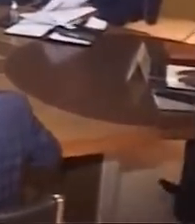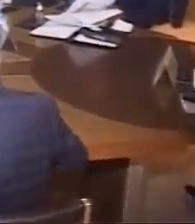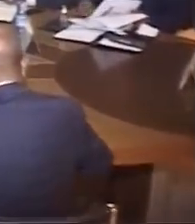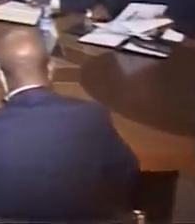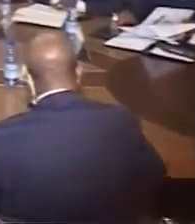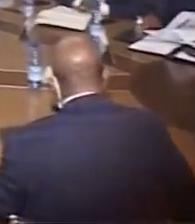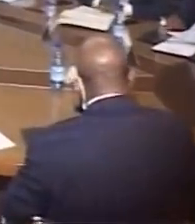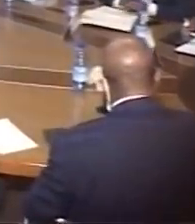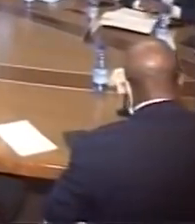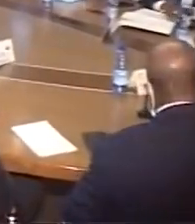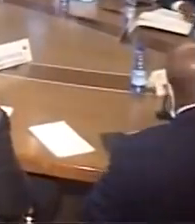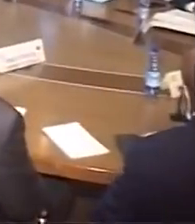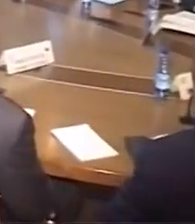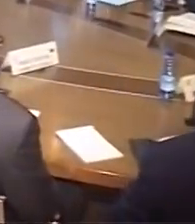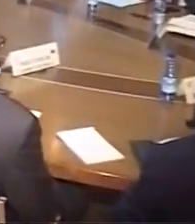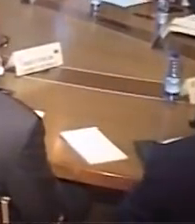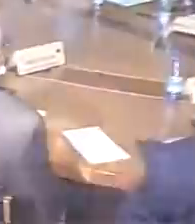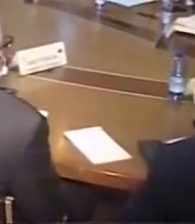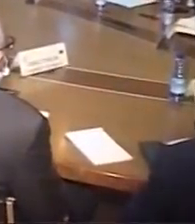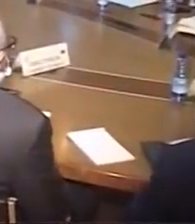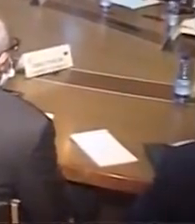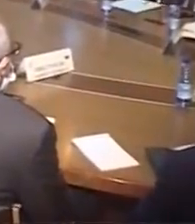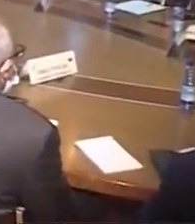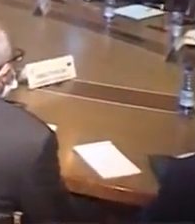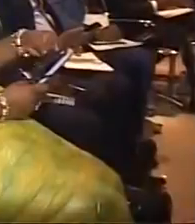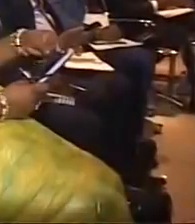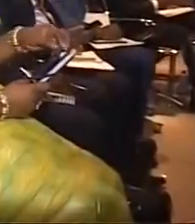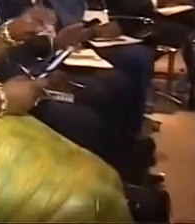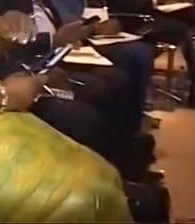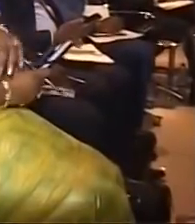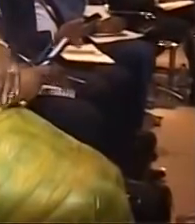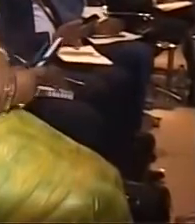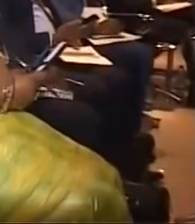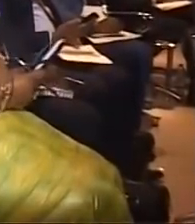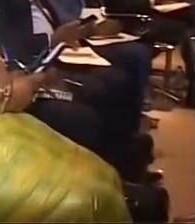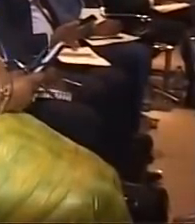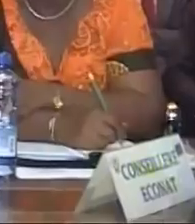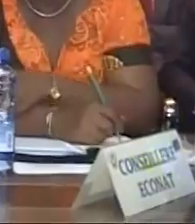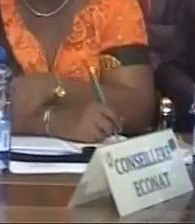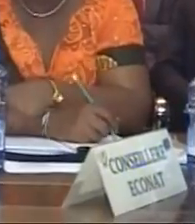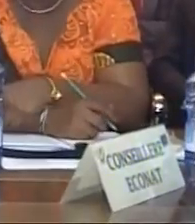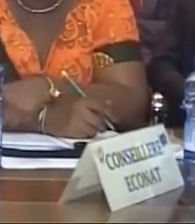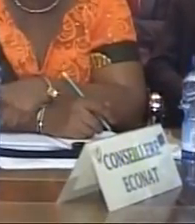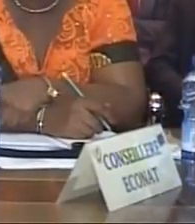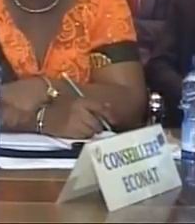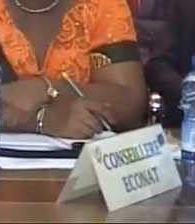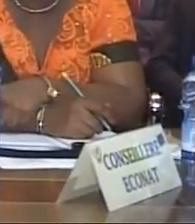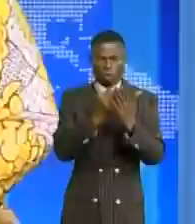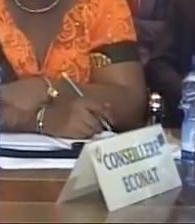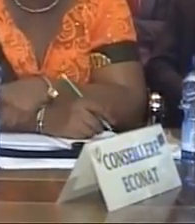en leurs raisons mais pour le patron de l'économie ils ont jusqu'à la fin de la semaine pour fournir des explications